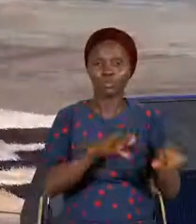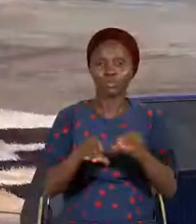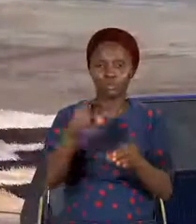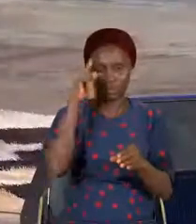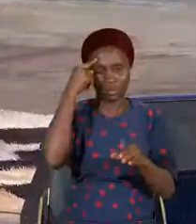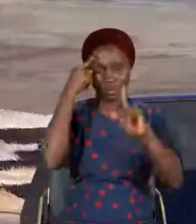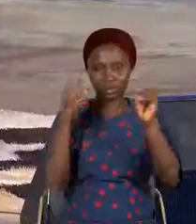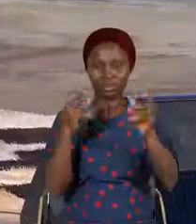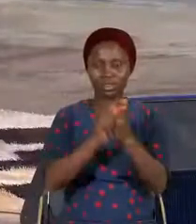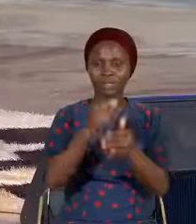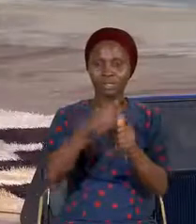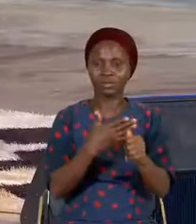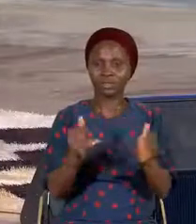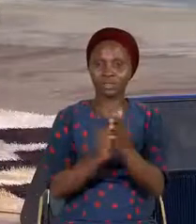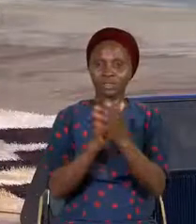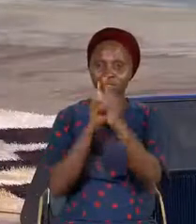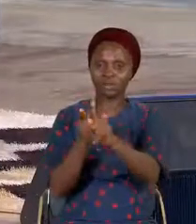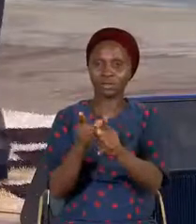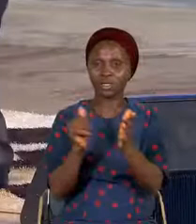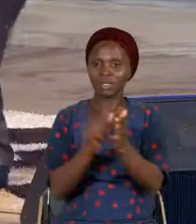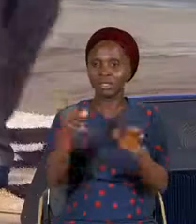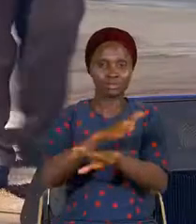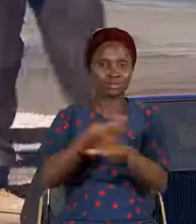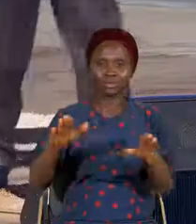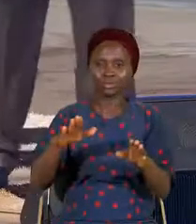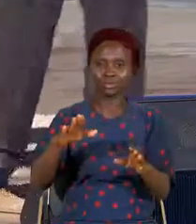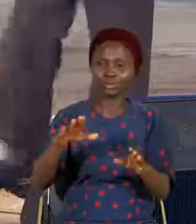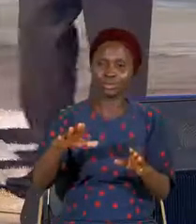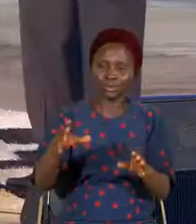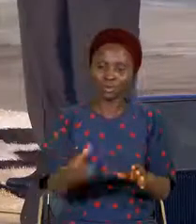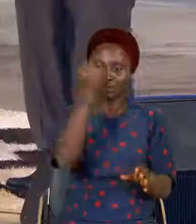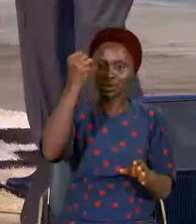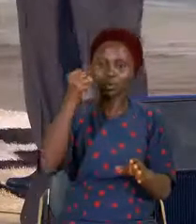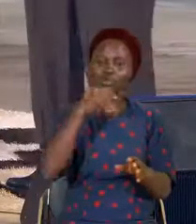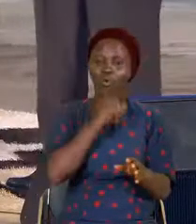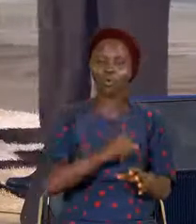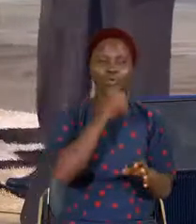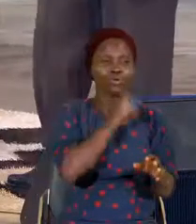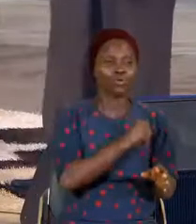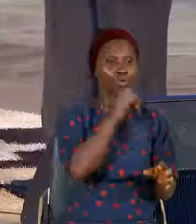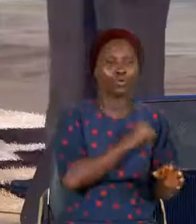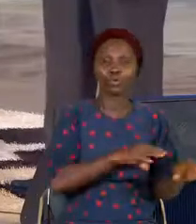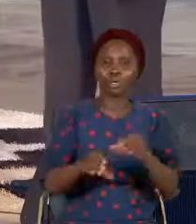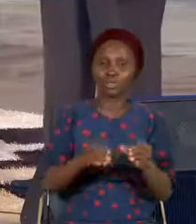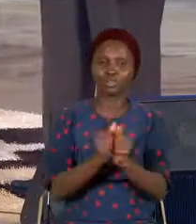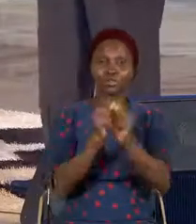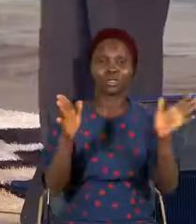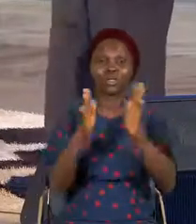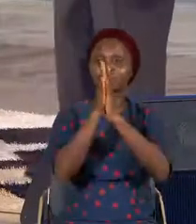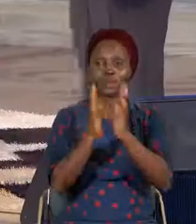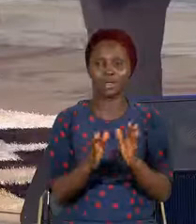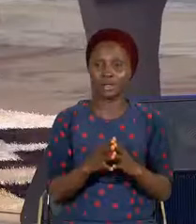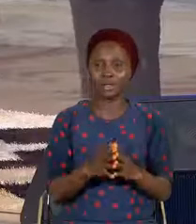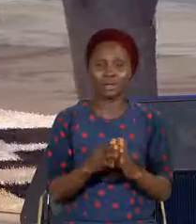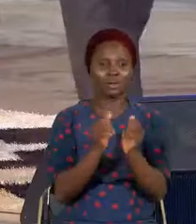Que tout ce qui se passe dans votre vie, vous ne produisez pas les